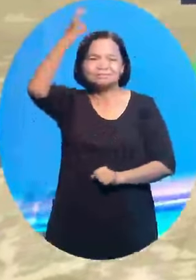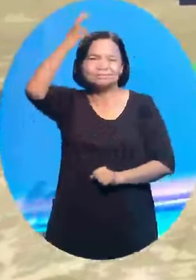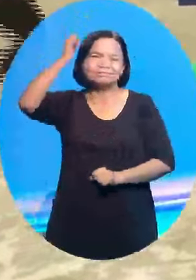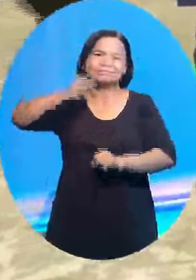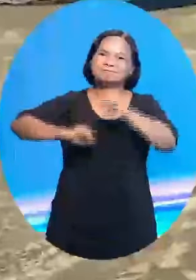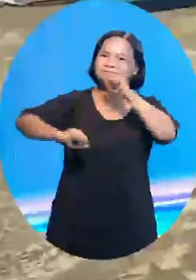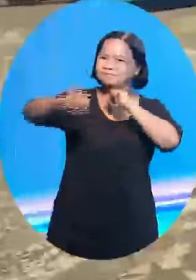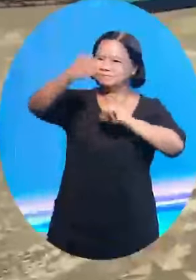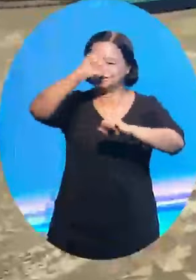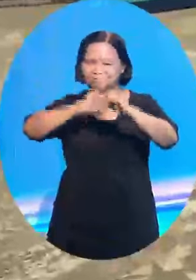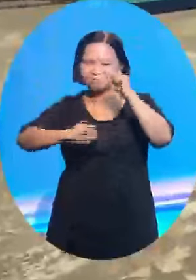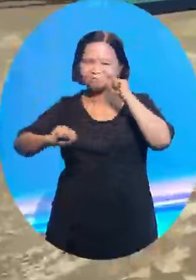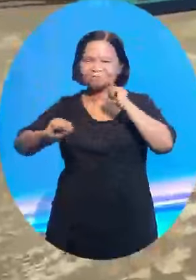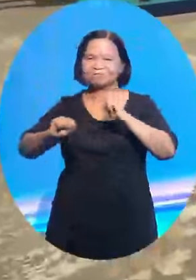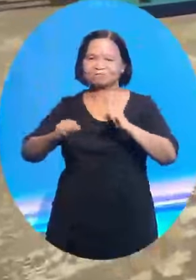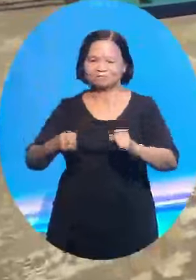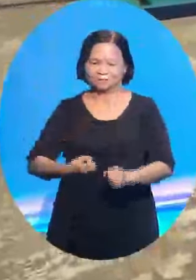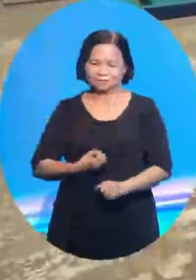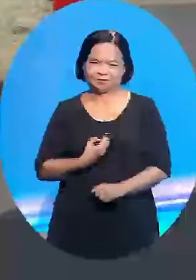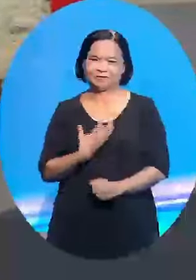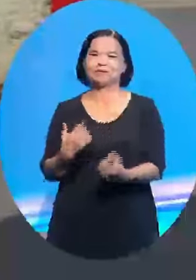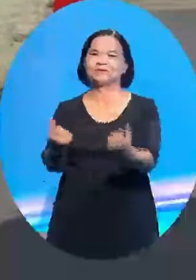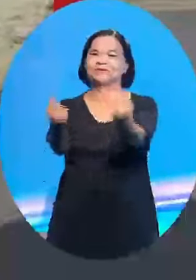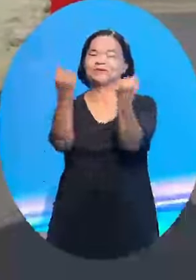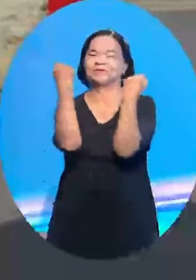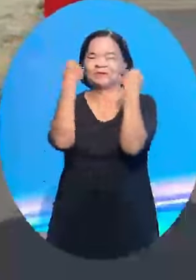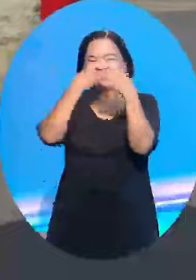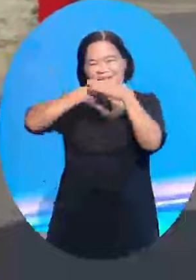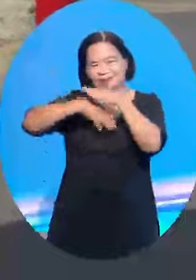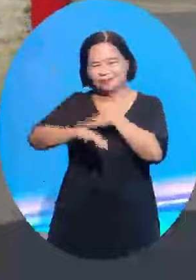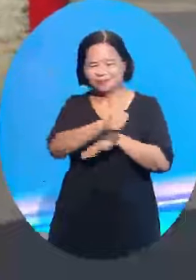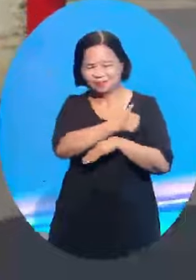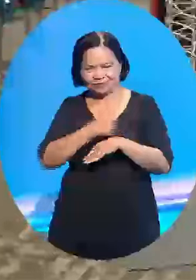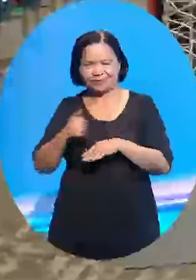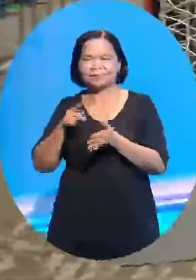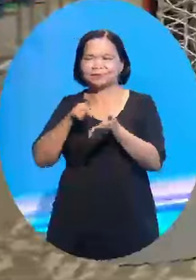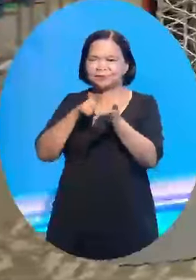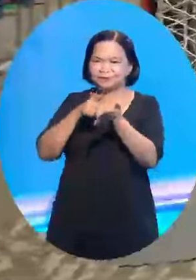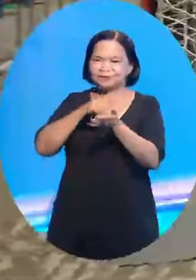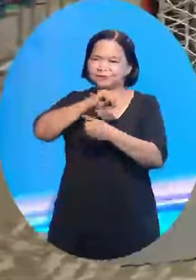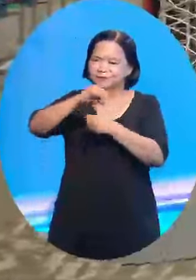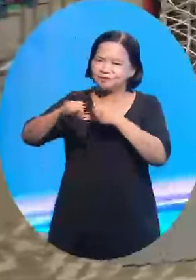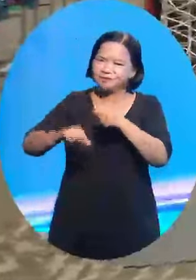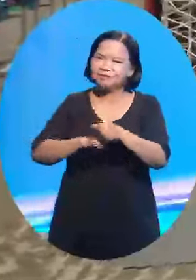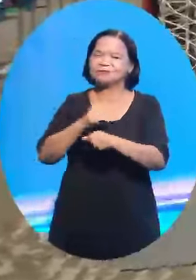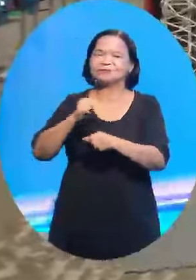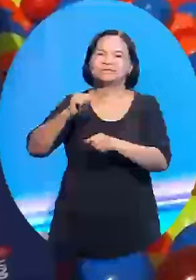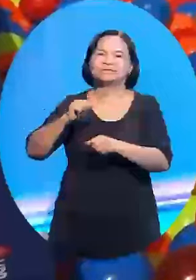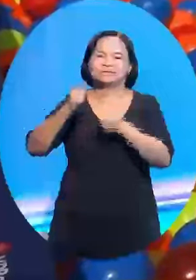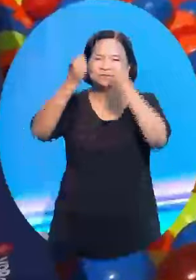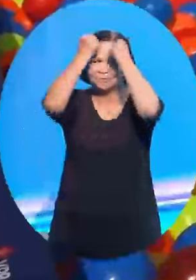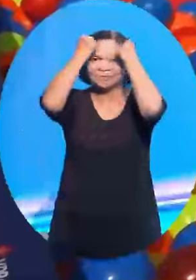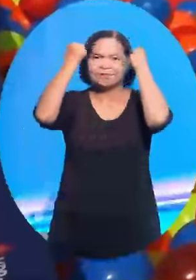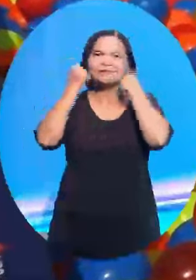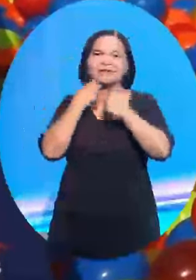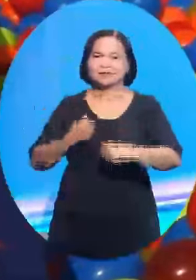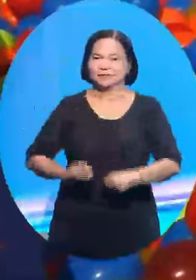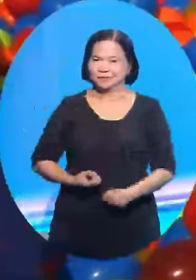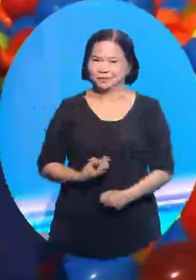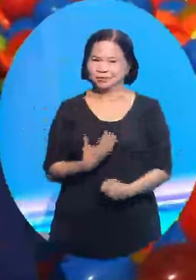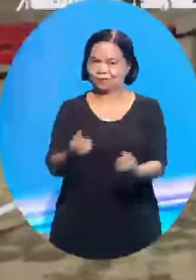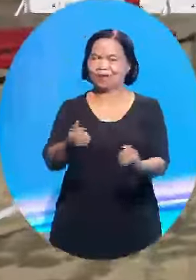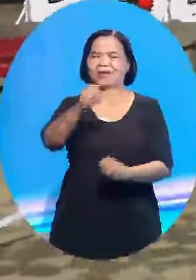đây còn là hành trình đánh thức phong cách sống khỏe tiềm ẩn bên trong mỗi người. Đây là sự kiện nằm trong chuỗi hoạt động đẩy mạnh phong cách sống khỏe của AIA Việt Nam,